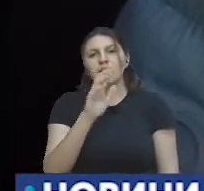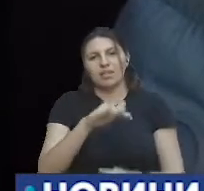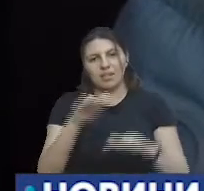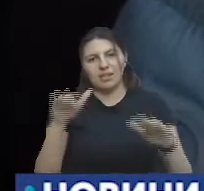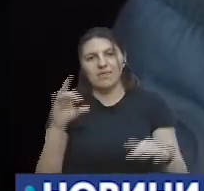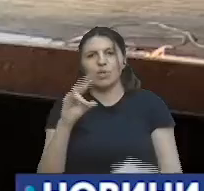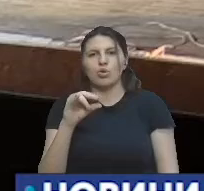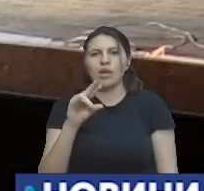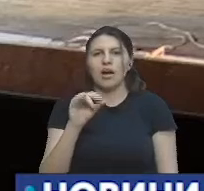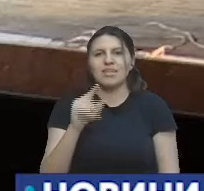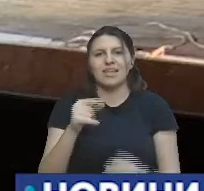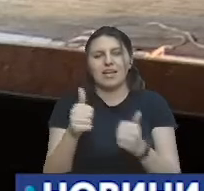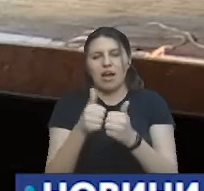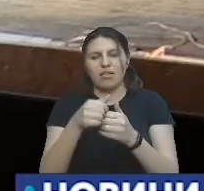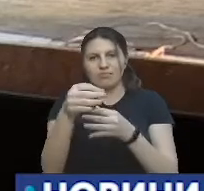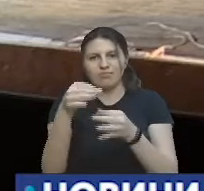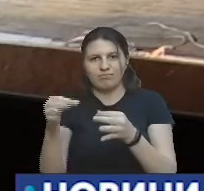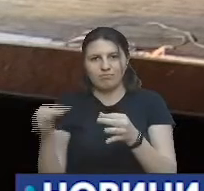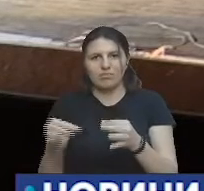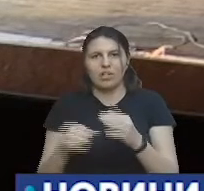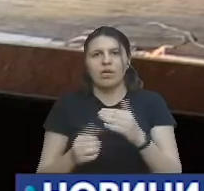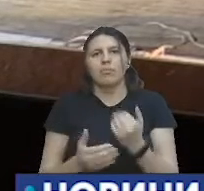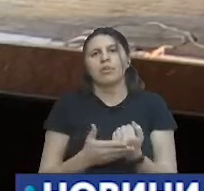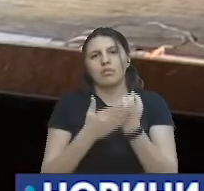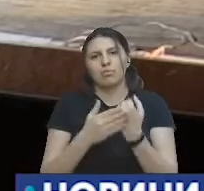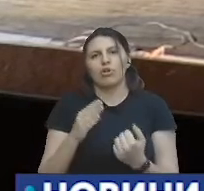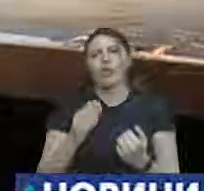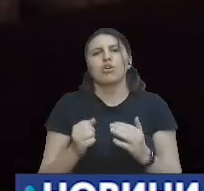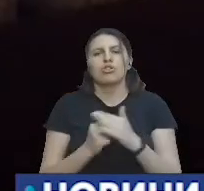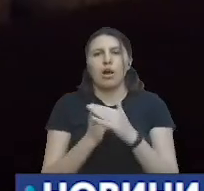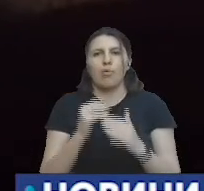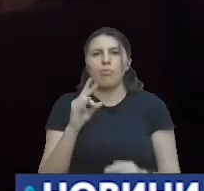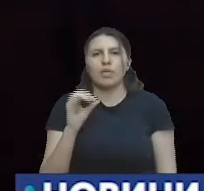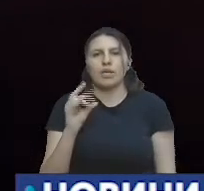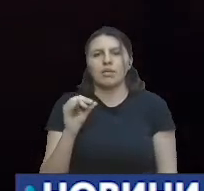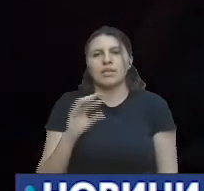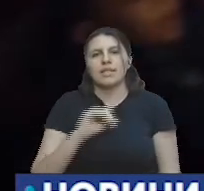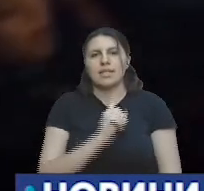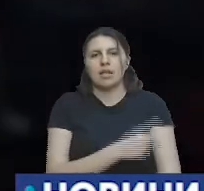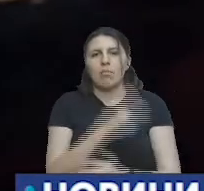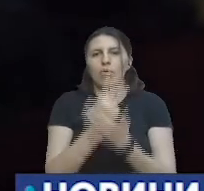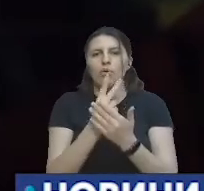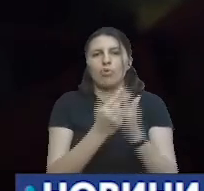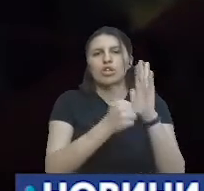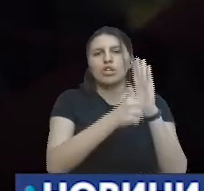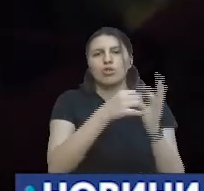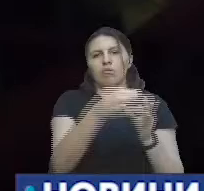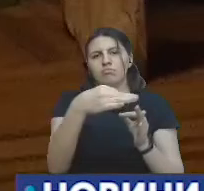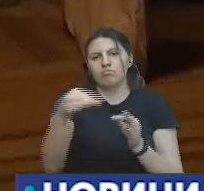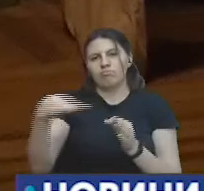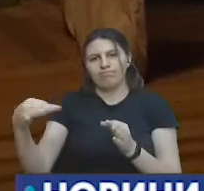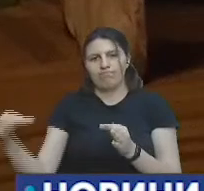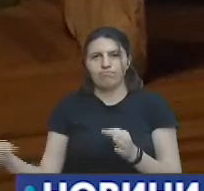та навколишніх селищ. За підтримки штабу об'єднаних сил її показуватимуть у 6 прифронтових населених пунктах